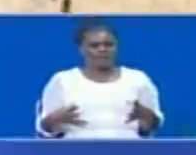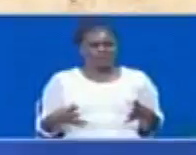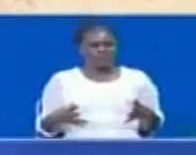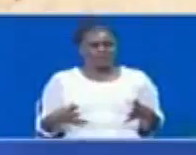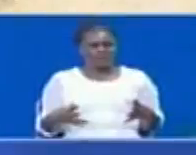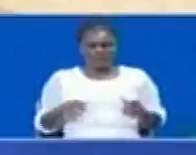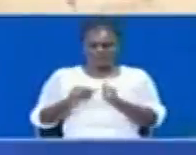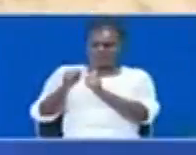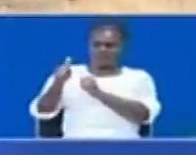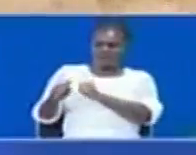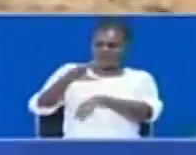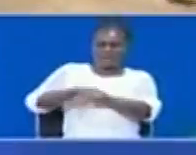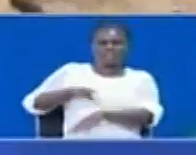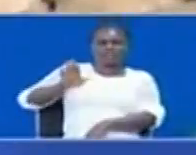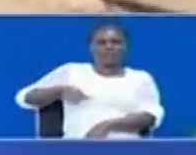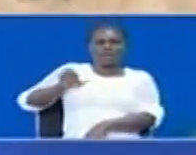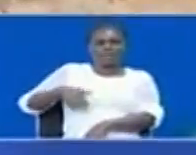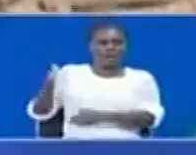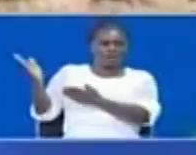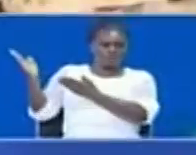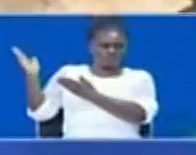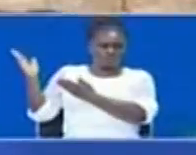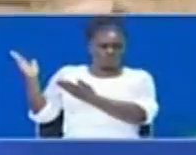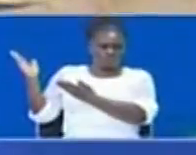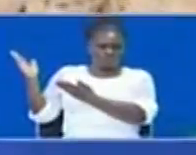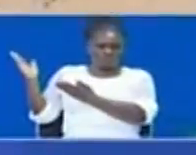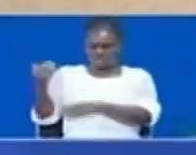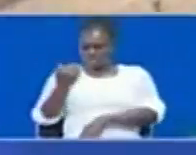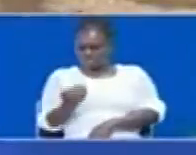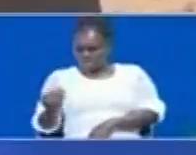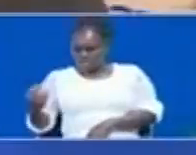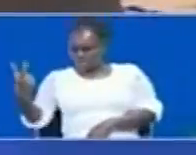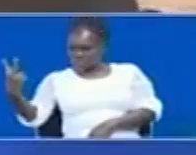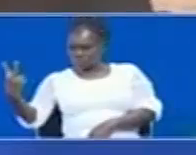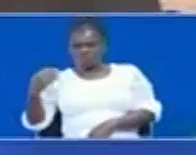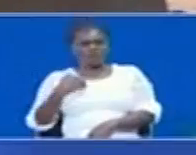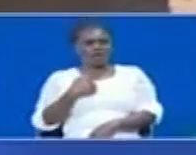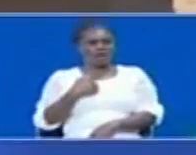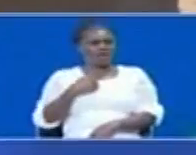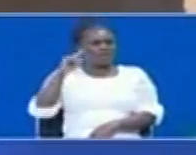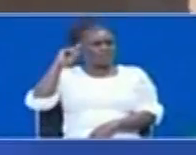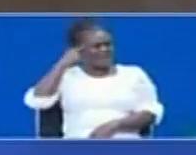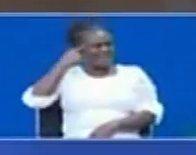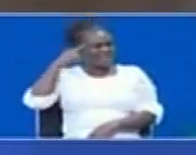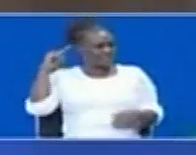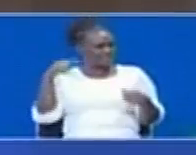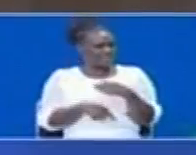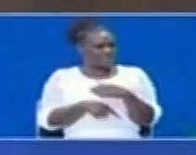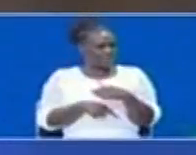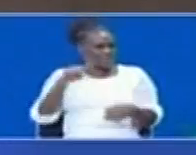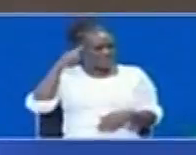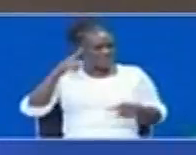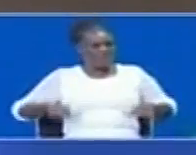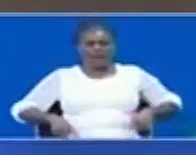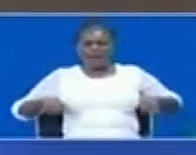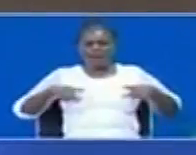Kwa mbali tunampata mama Adikentu, mama watoto wawili. Fikra zimemtawala akiwaza kuhusu maisha